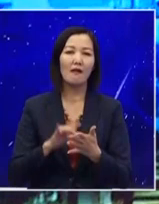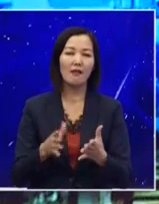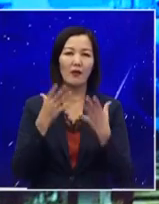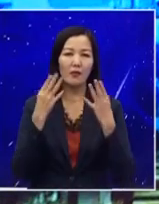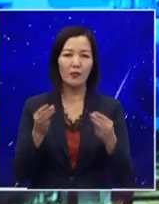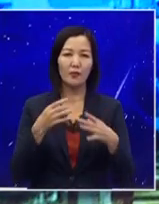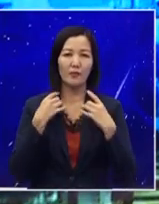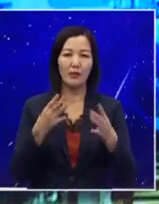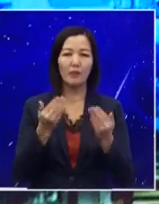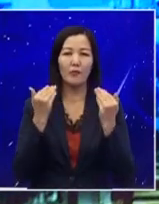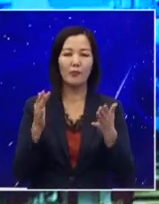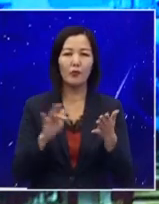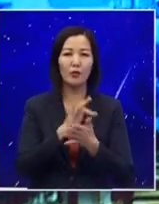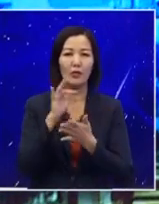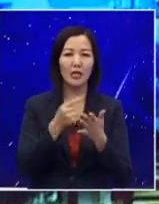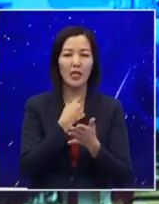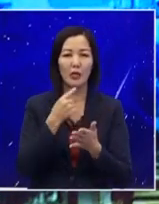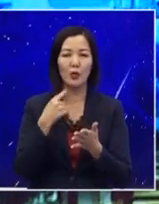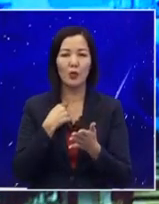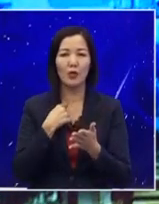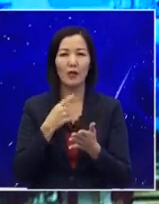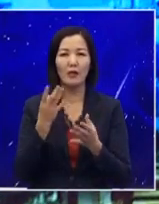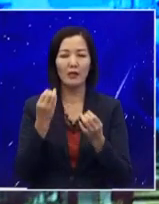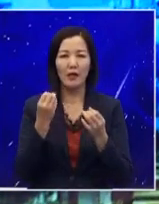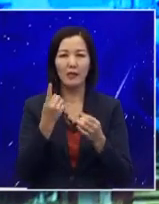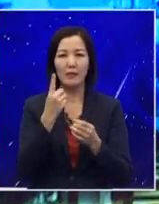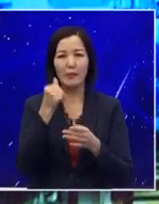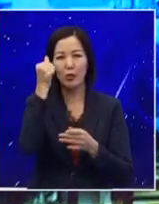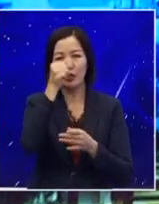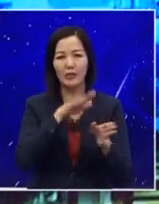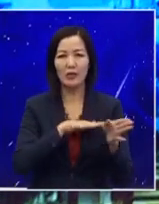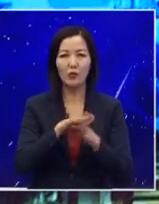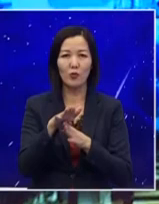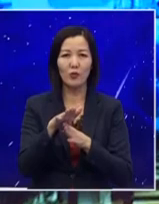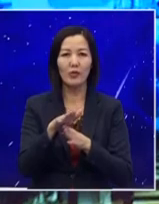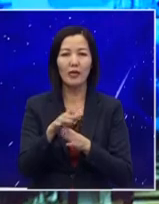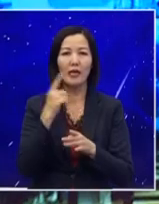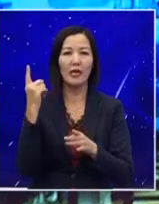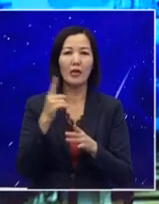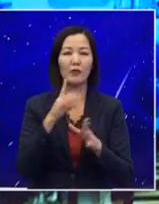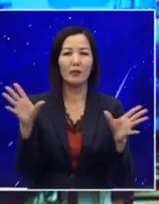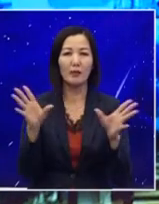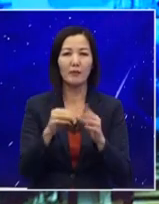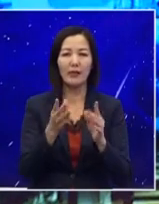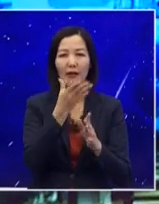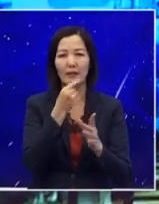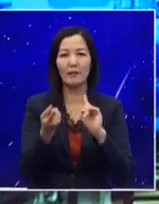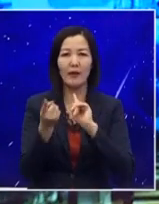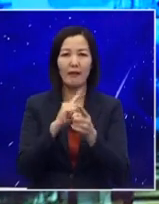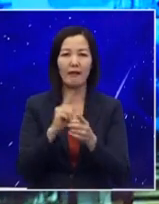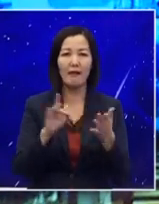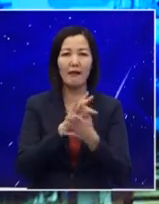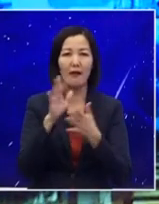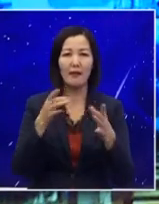Талдықорған, бүгін жер жәннатының бас шаһары тағы бір жасқа қадам басты. Ел экономикасымен бірге еңсе түзеп, көркейіп келе жатқан қала бүгін